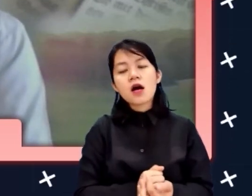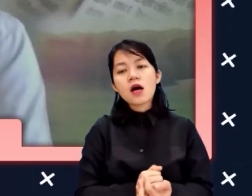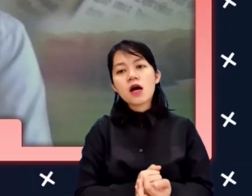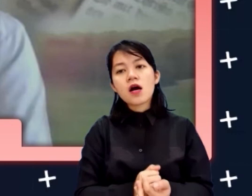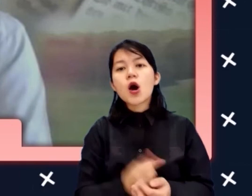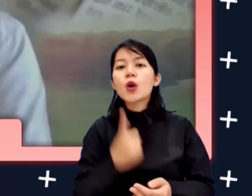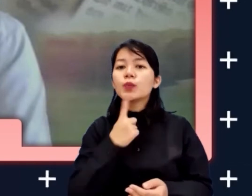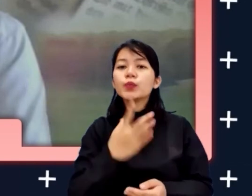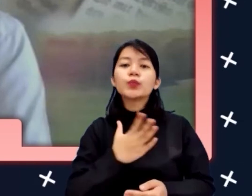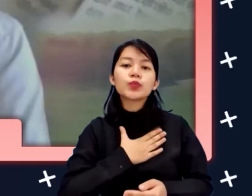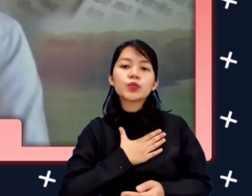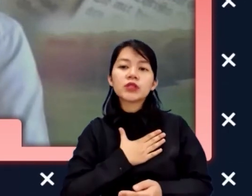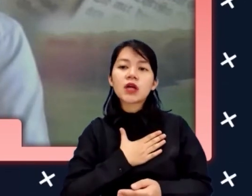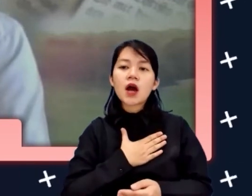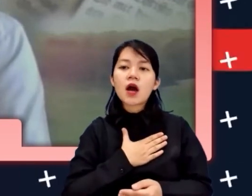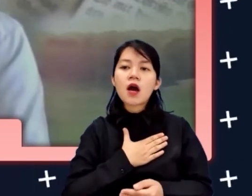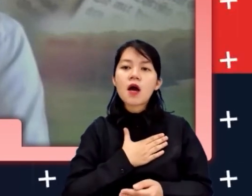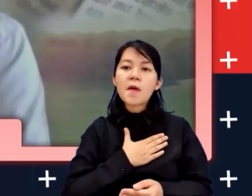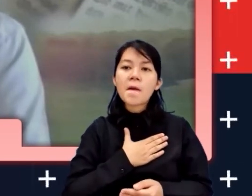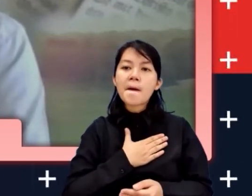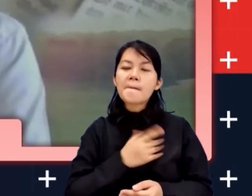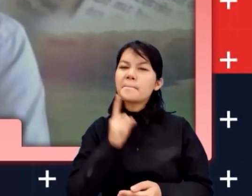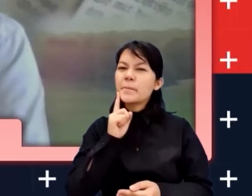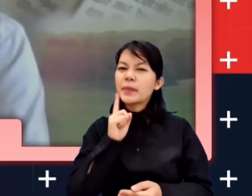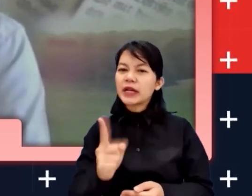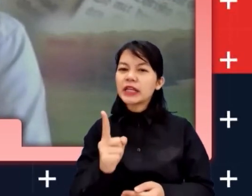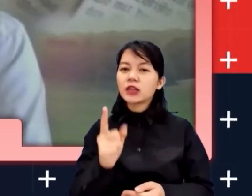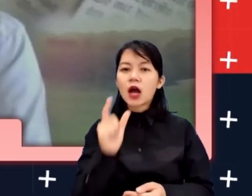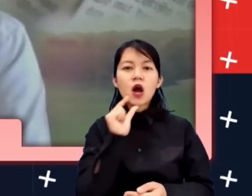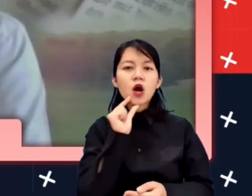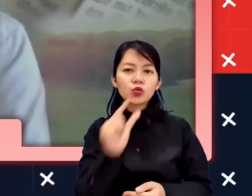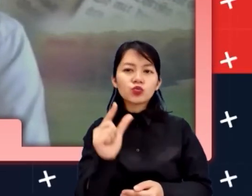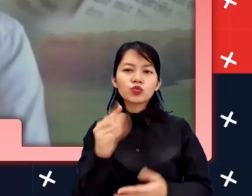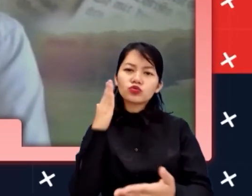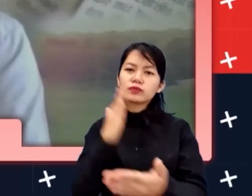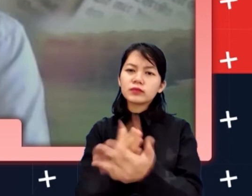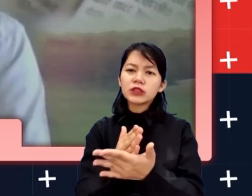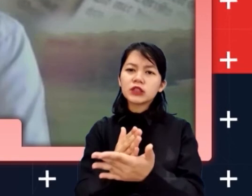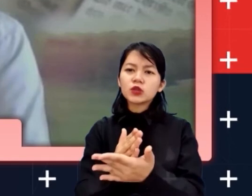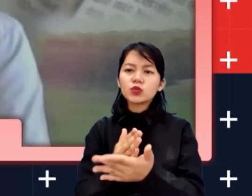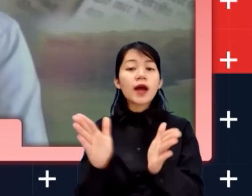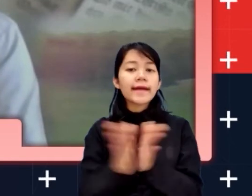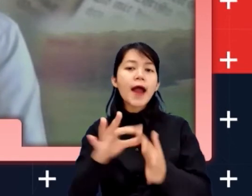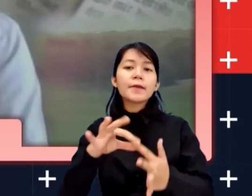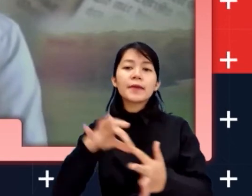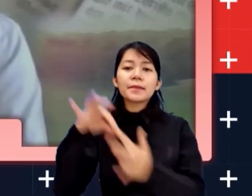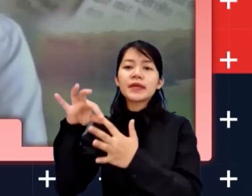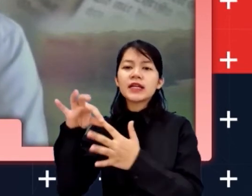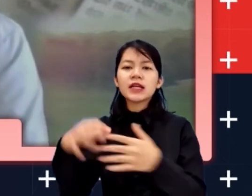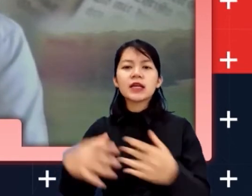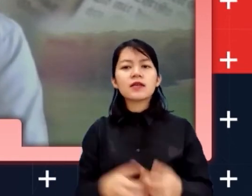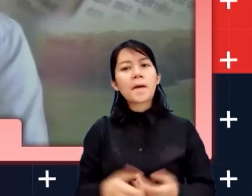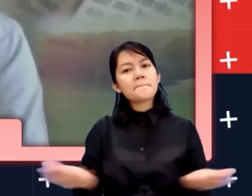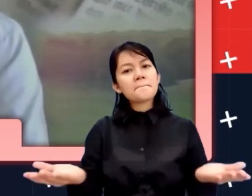untuk boleh menentukan dan memilih mana dari antara hari-hari